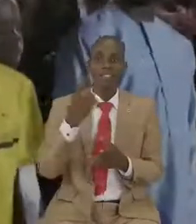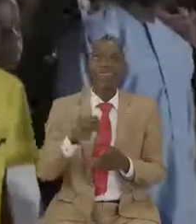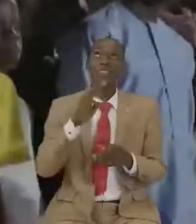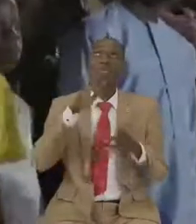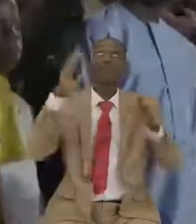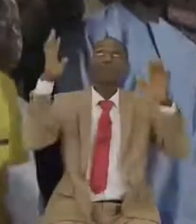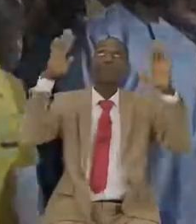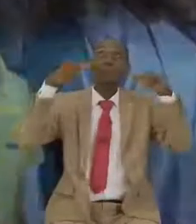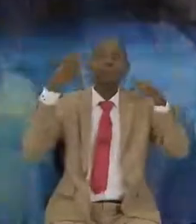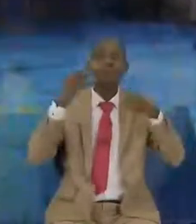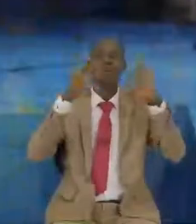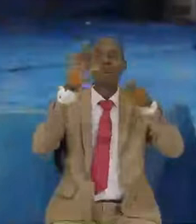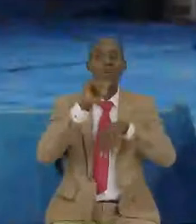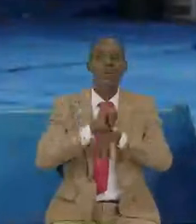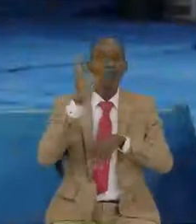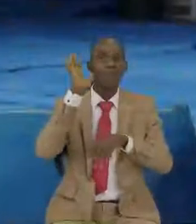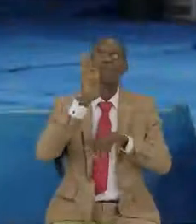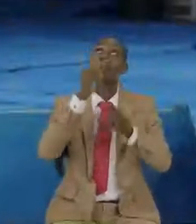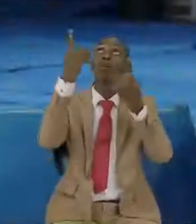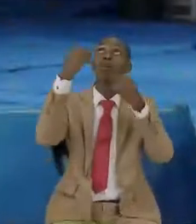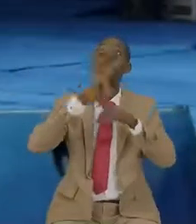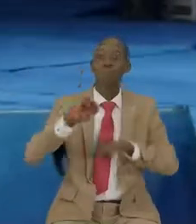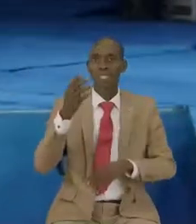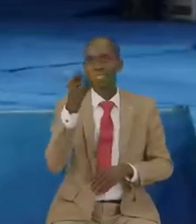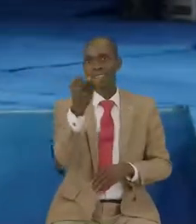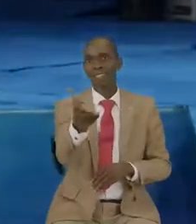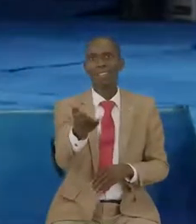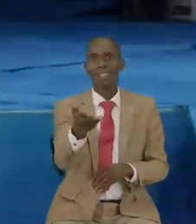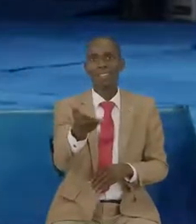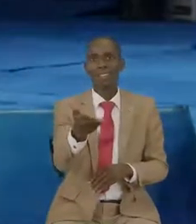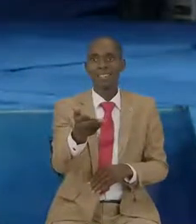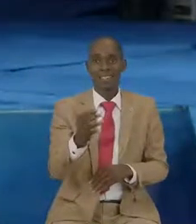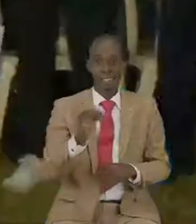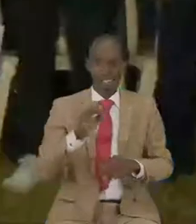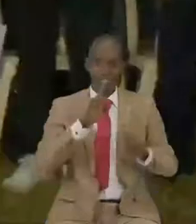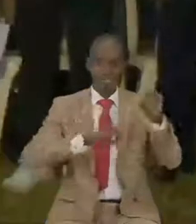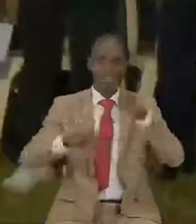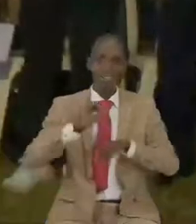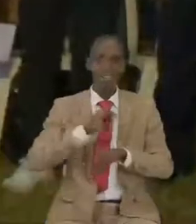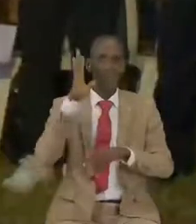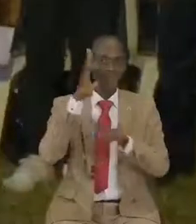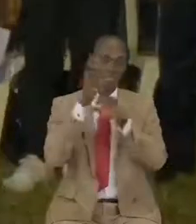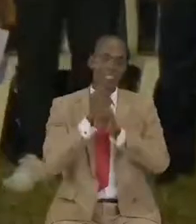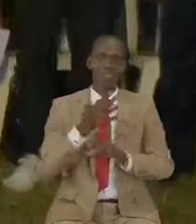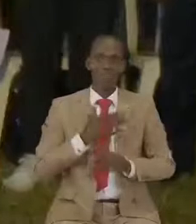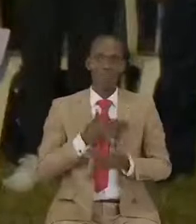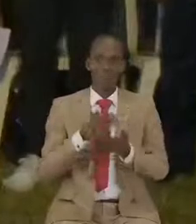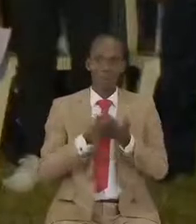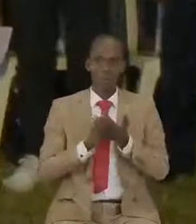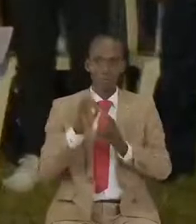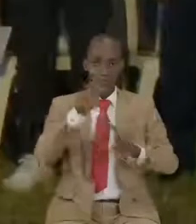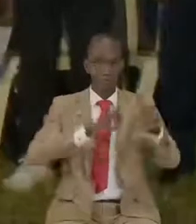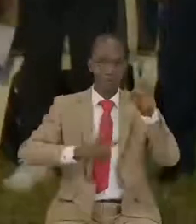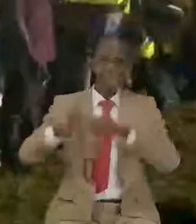nom de Jésus-Christ. La pluie de miracles tombera sur vous. J'aurai mon